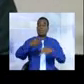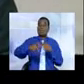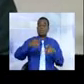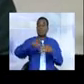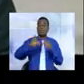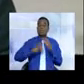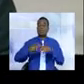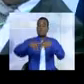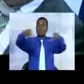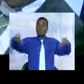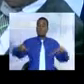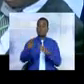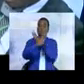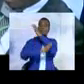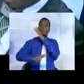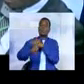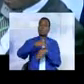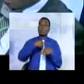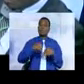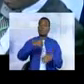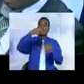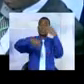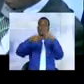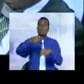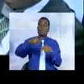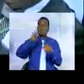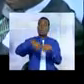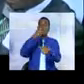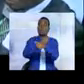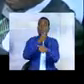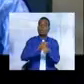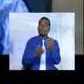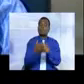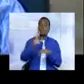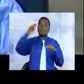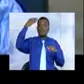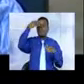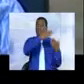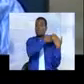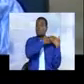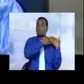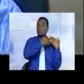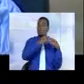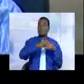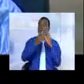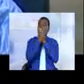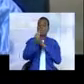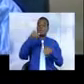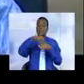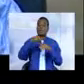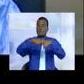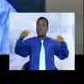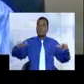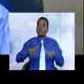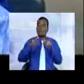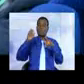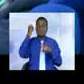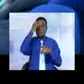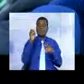de notre espace régional. Ont donc été validés à cet effet à Abidjan par les ministres en charge de la qualité dans l'espace